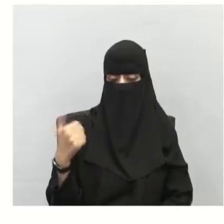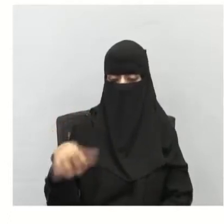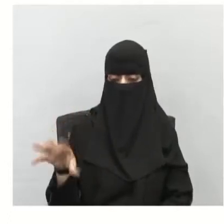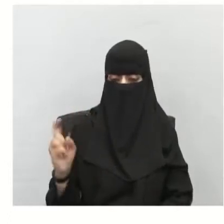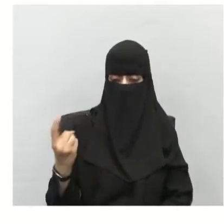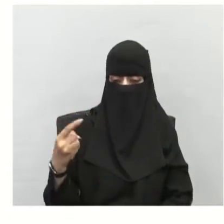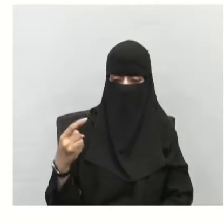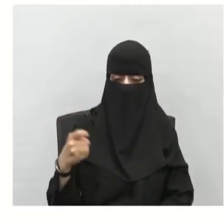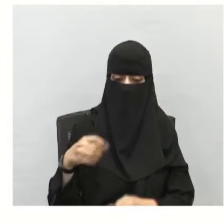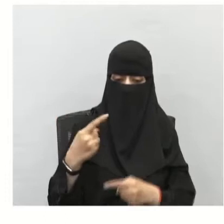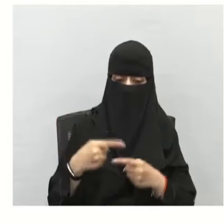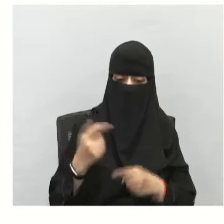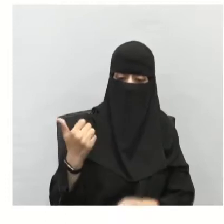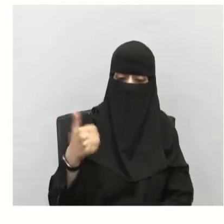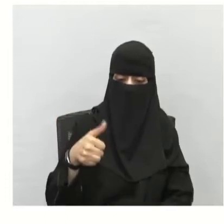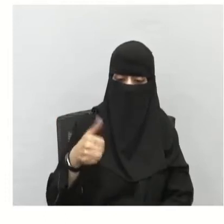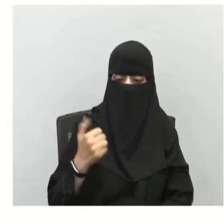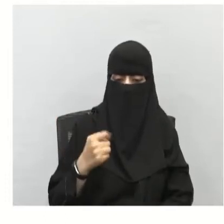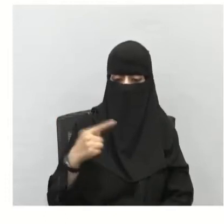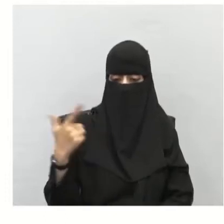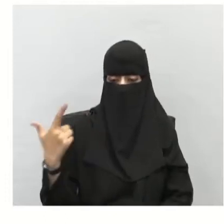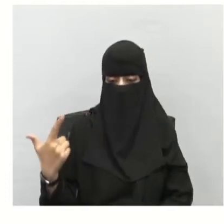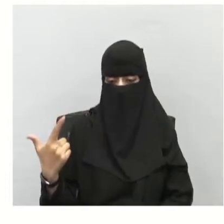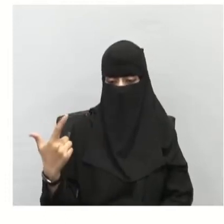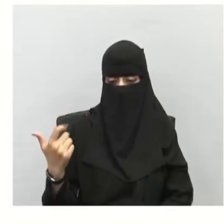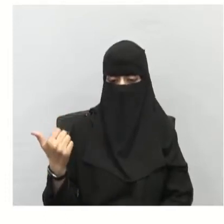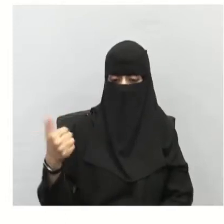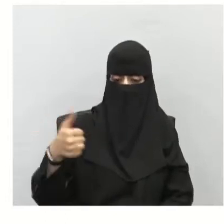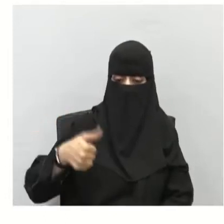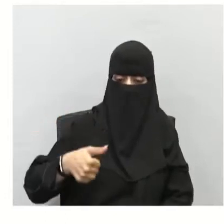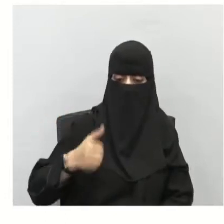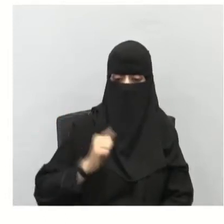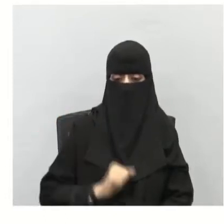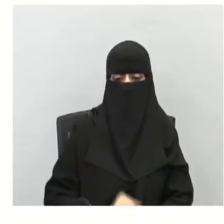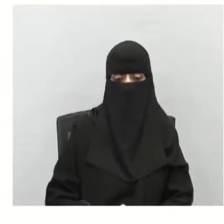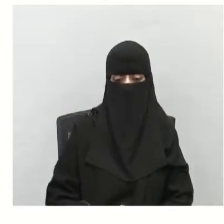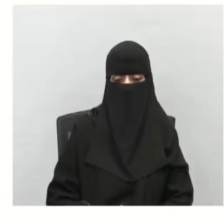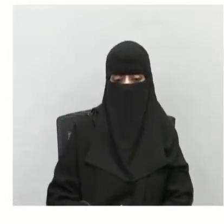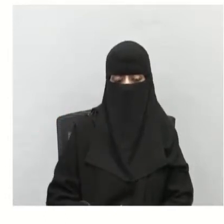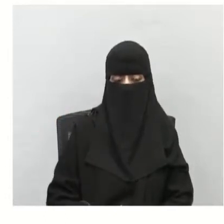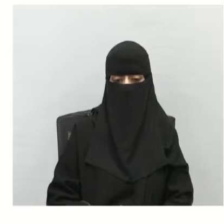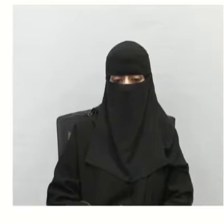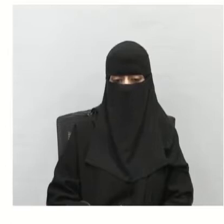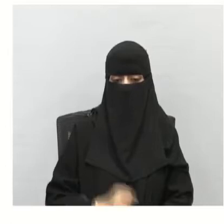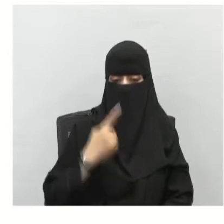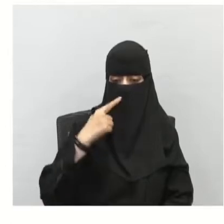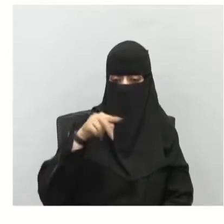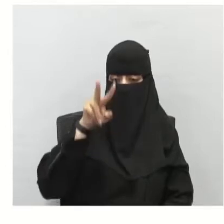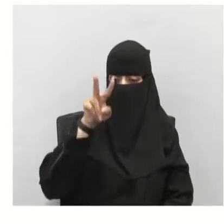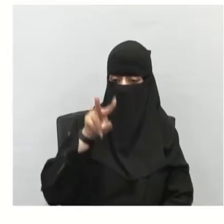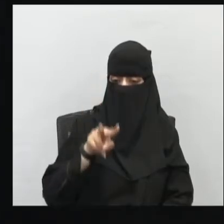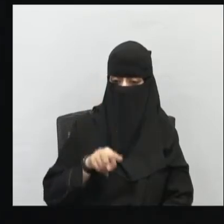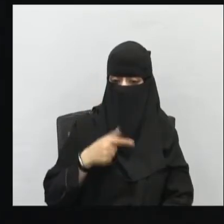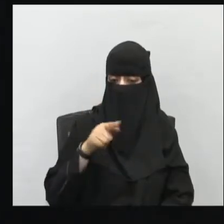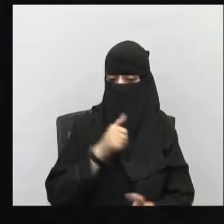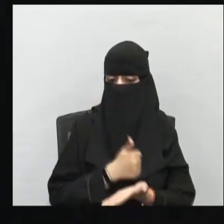فئة العشرة 60. 7 ورقات من فئة العشرة 70. لاحظوا معي هذه